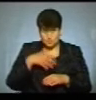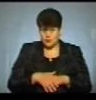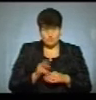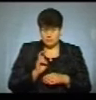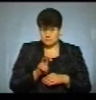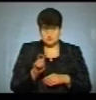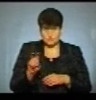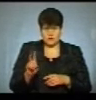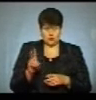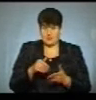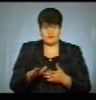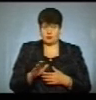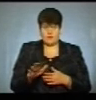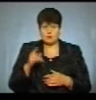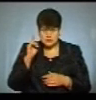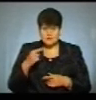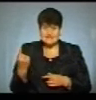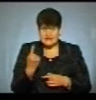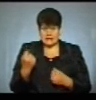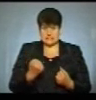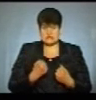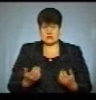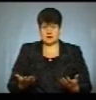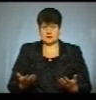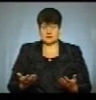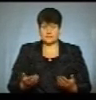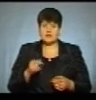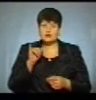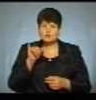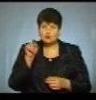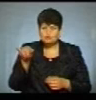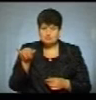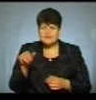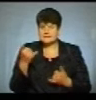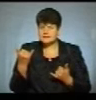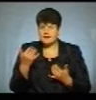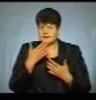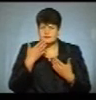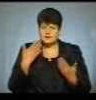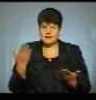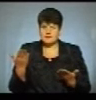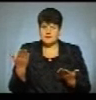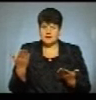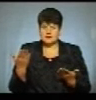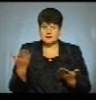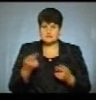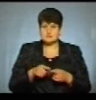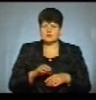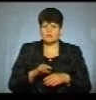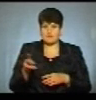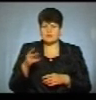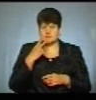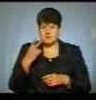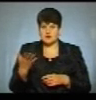не відмовляється, тому що знає, що це є єдиний захист. І тому в них немає зараз даної патології, а в нас, бачите,